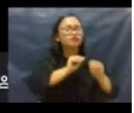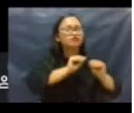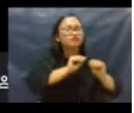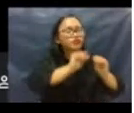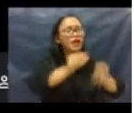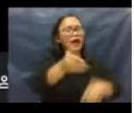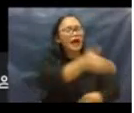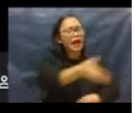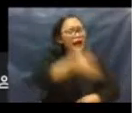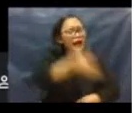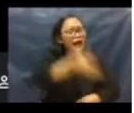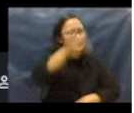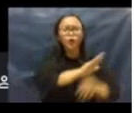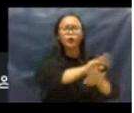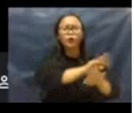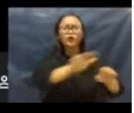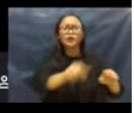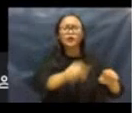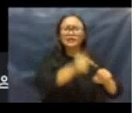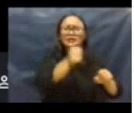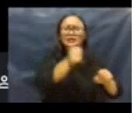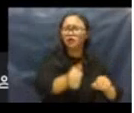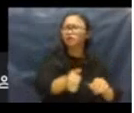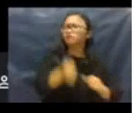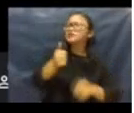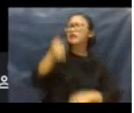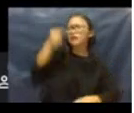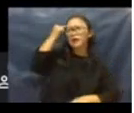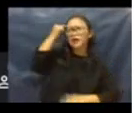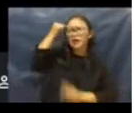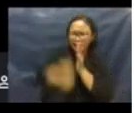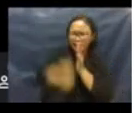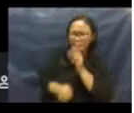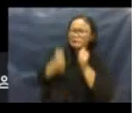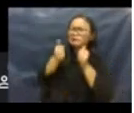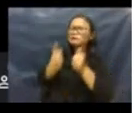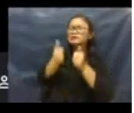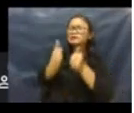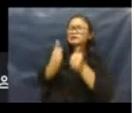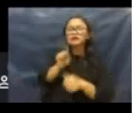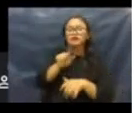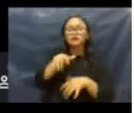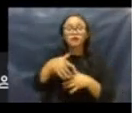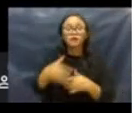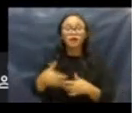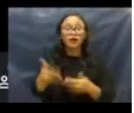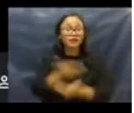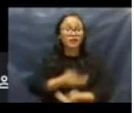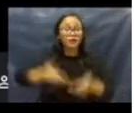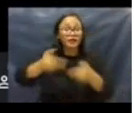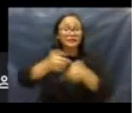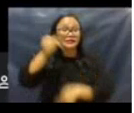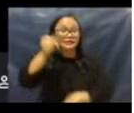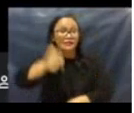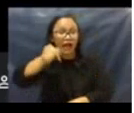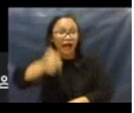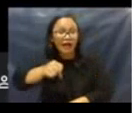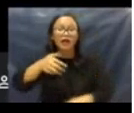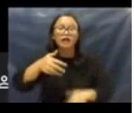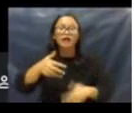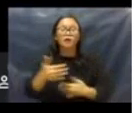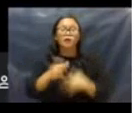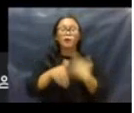juga mampu berpikir kritis, karena seperti kita semua tahu, di zaman saat ini dengan perkembangan teknologi